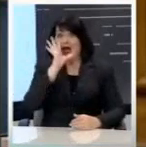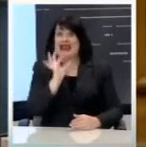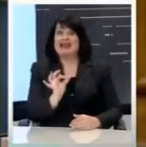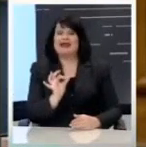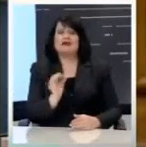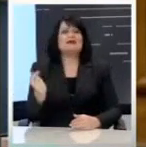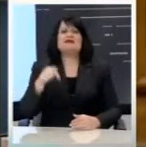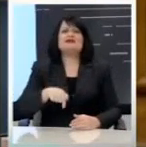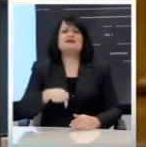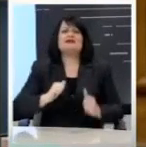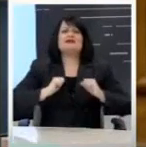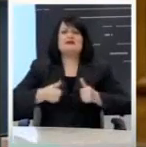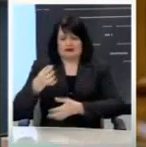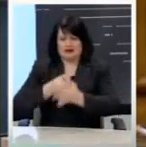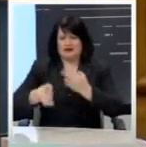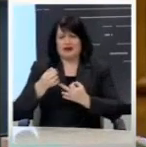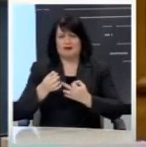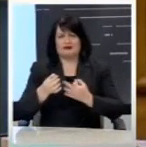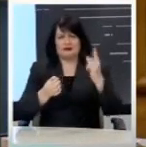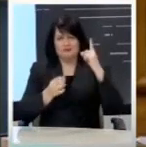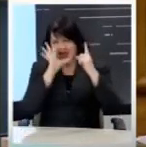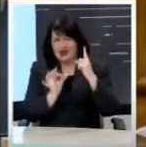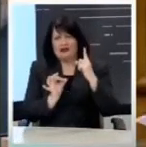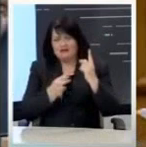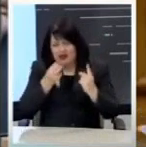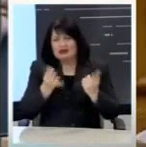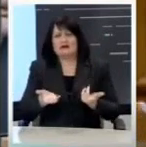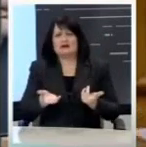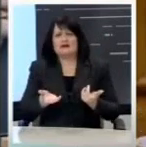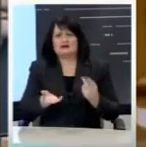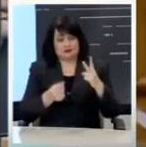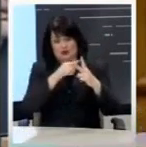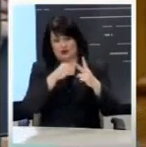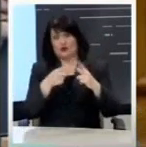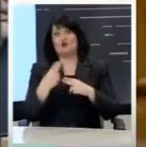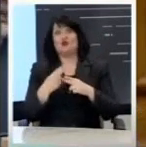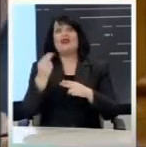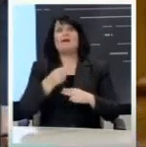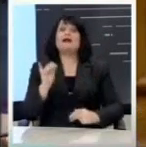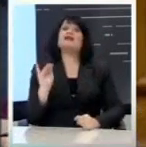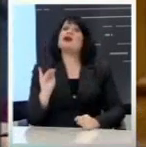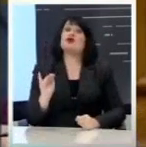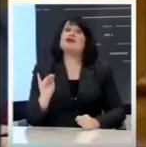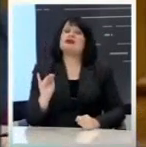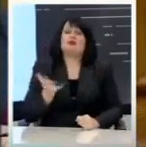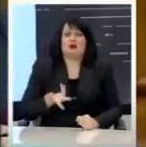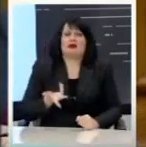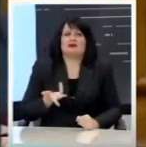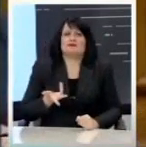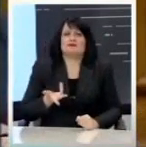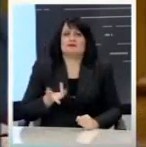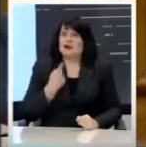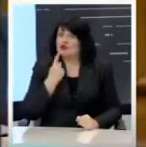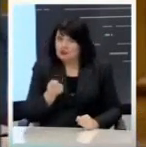σήμερα δεν τολμήσατε να πείτε μια αλήθεια στον ελληνικό λαό για δύο κρίσιμα θέματα τα οποία σας έβαλα. Σας έβαλα